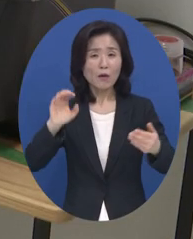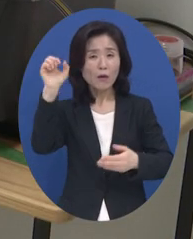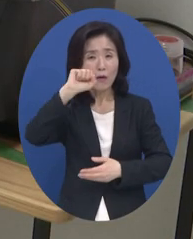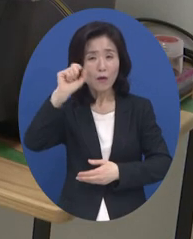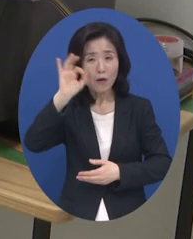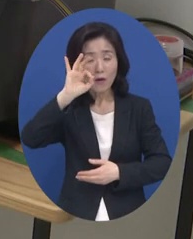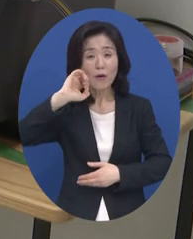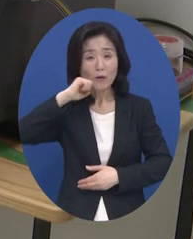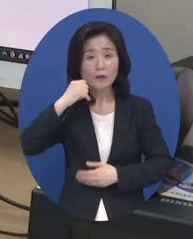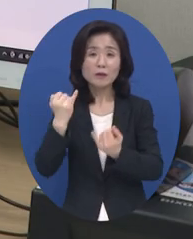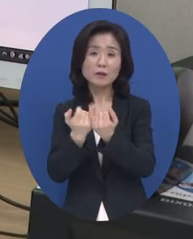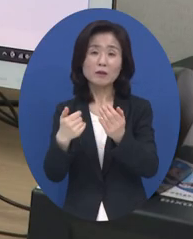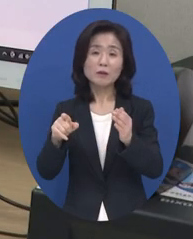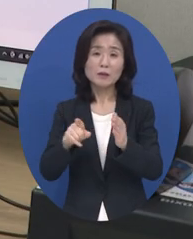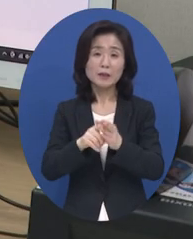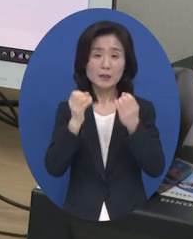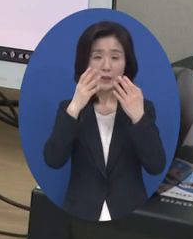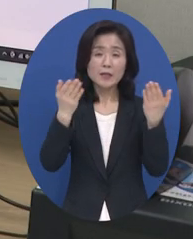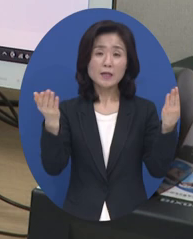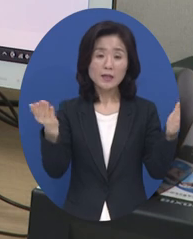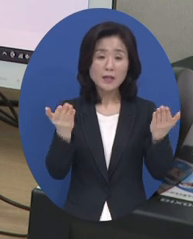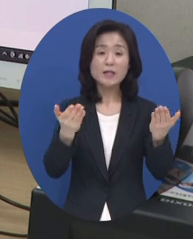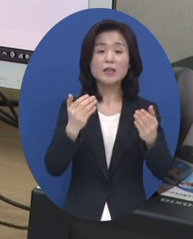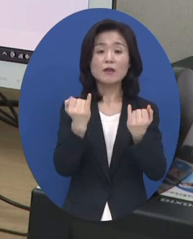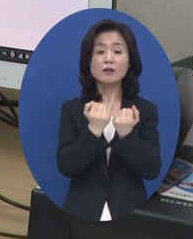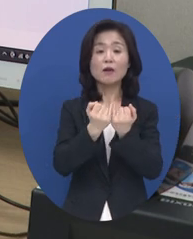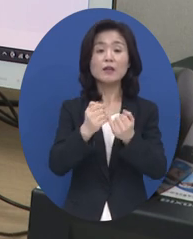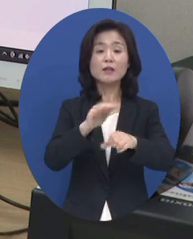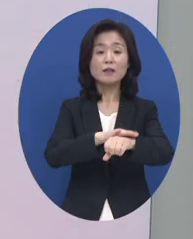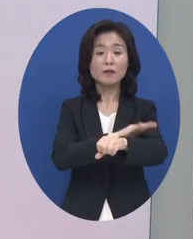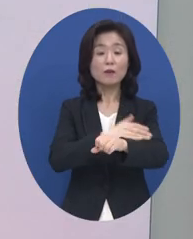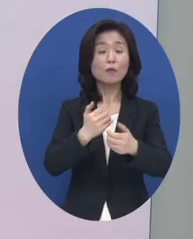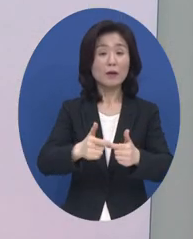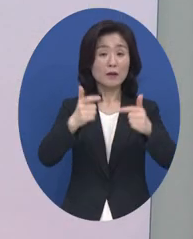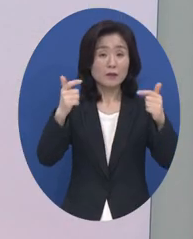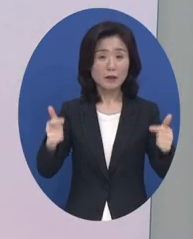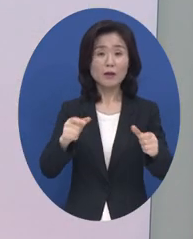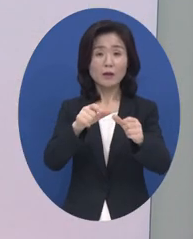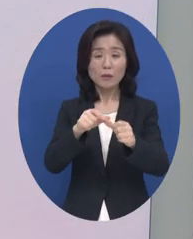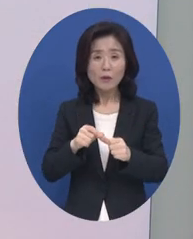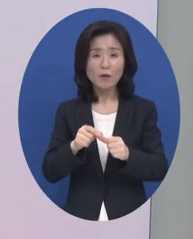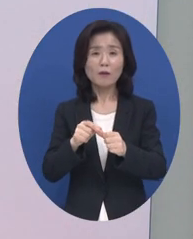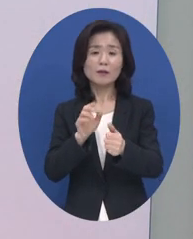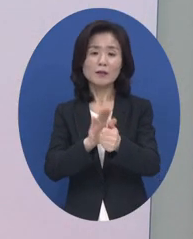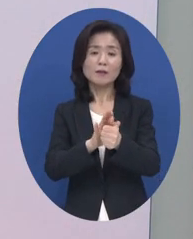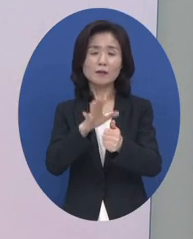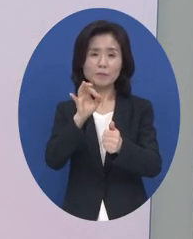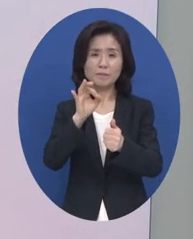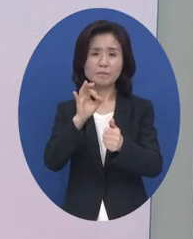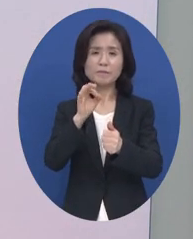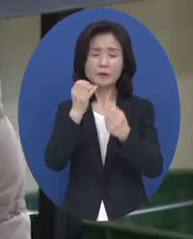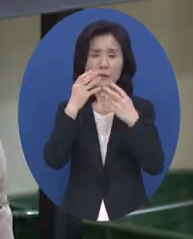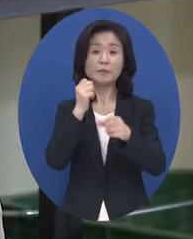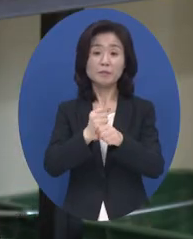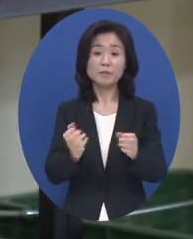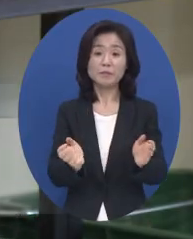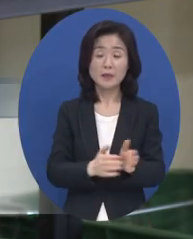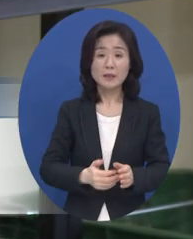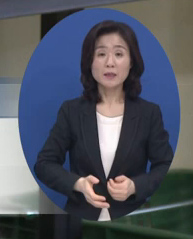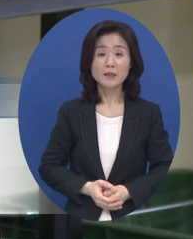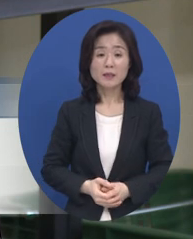힘든 여성들을 위해 새일 여성 인턴도 확대하는 한편 고용 장려금을 신설했습니다.